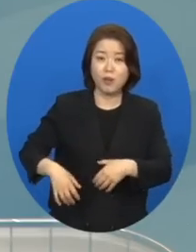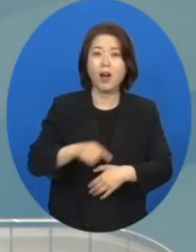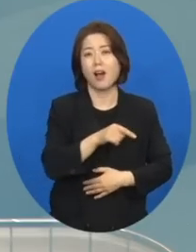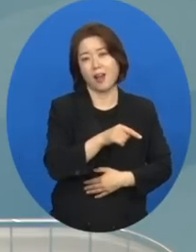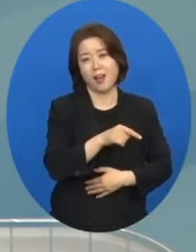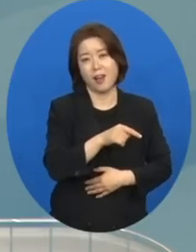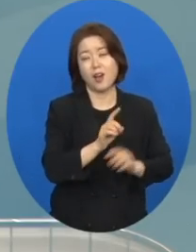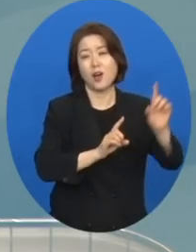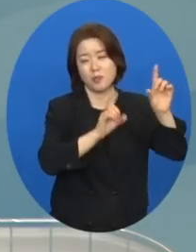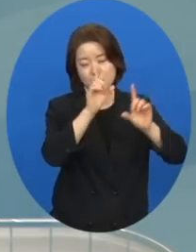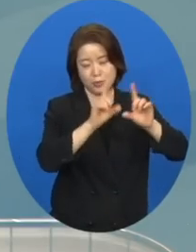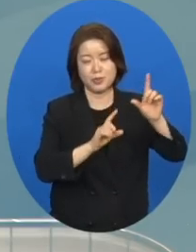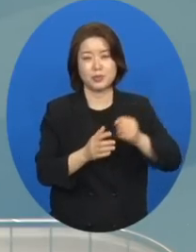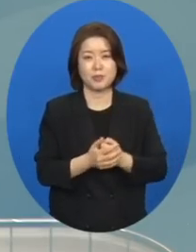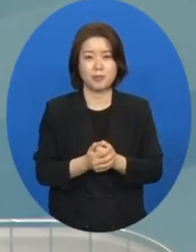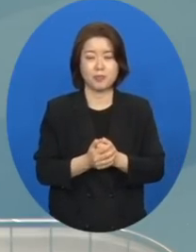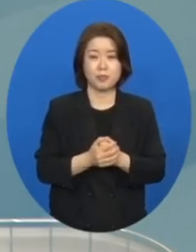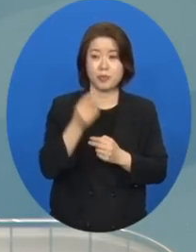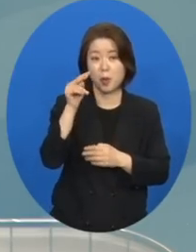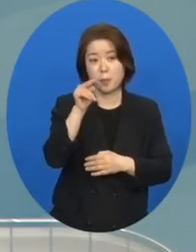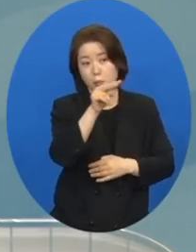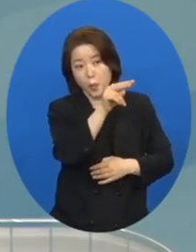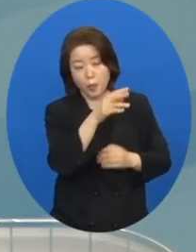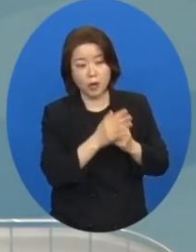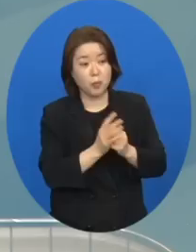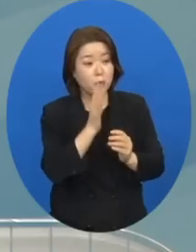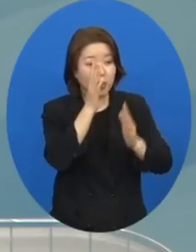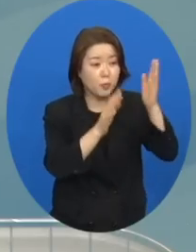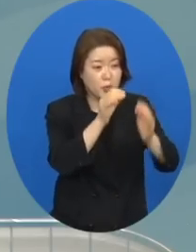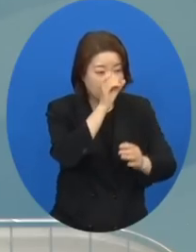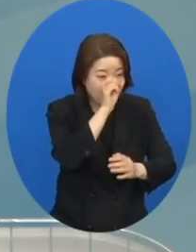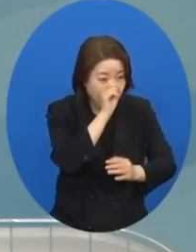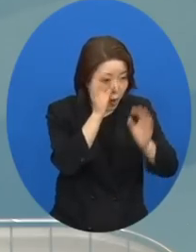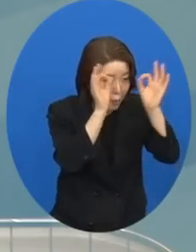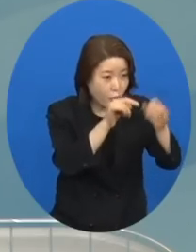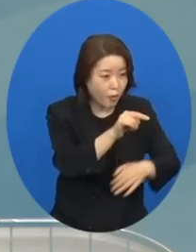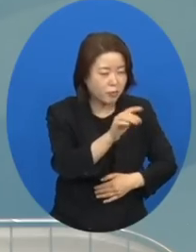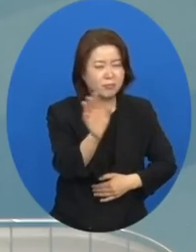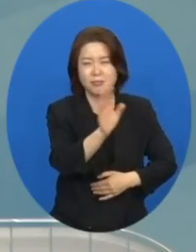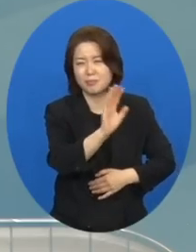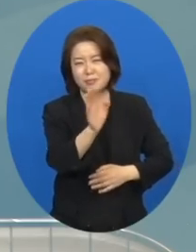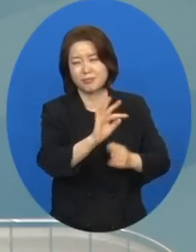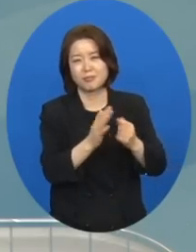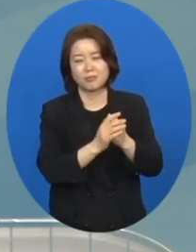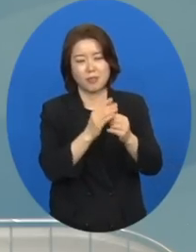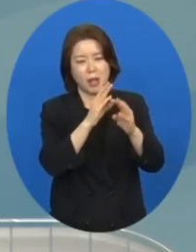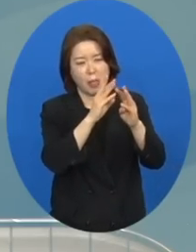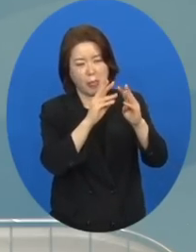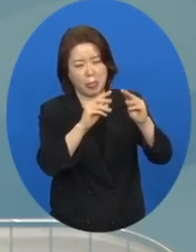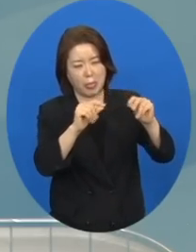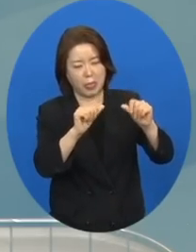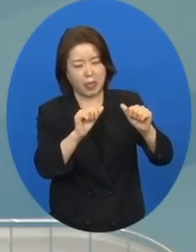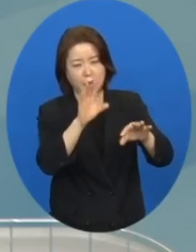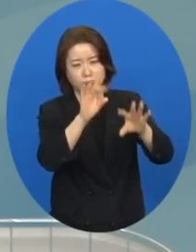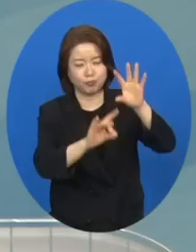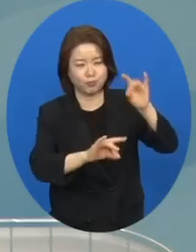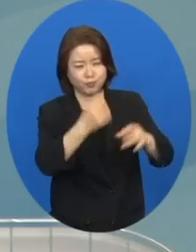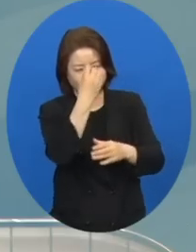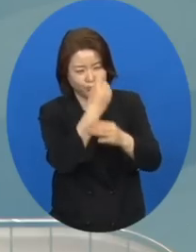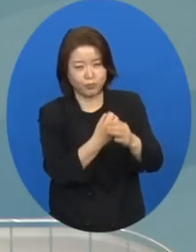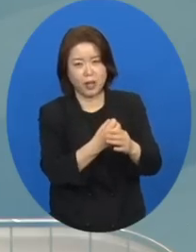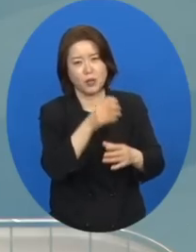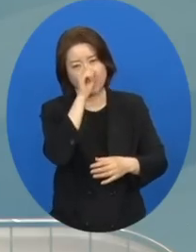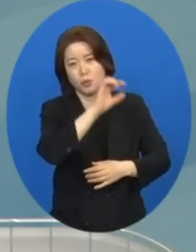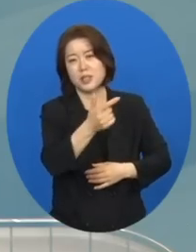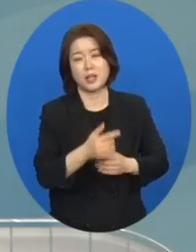바라보았던 그 쪽에 풀이 좋을 것 같지만 거기에는 요 황폐하고 매 말라서 형편없는 것입니다